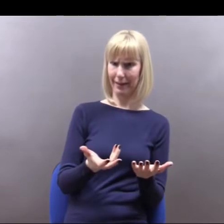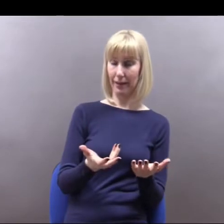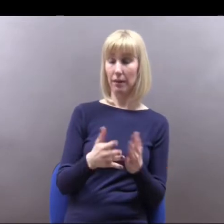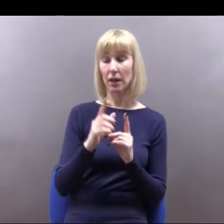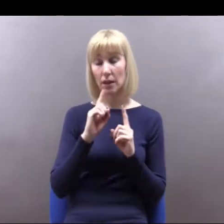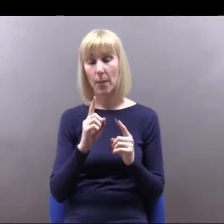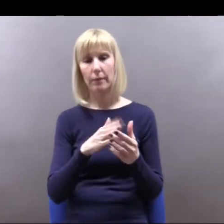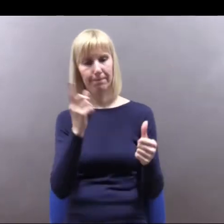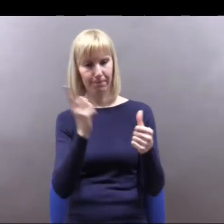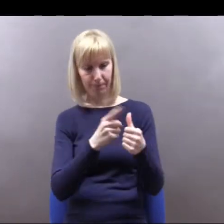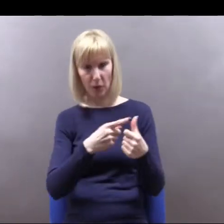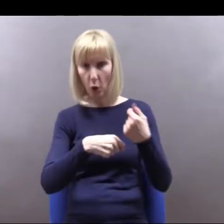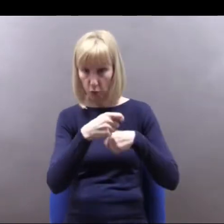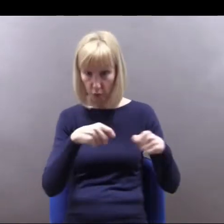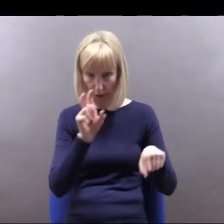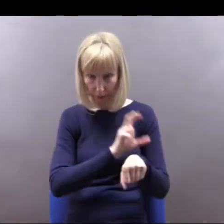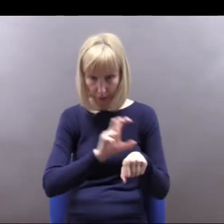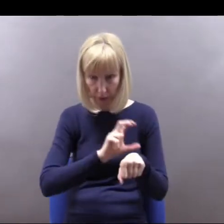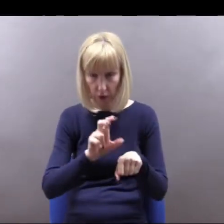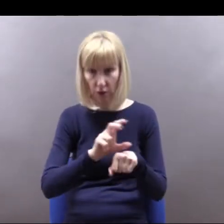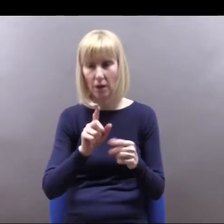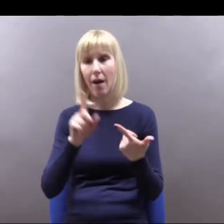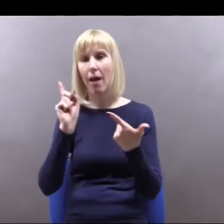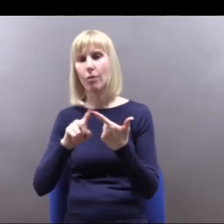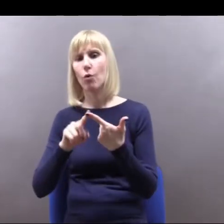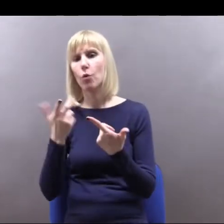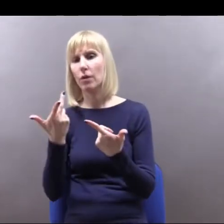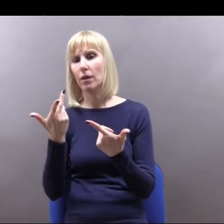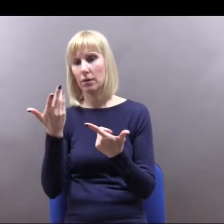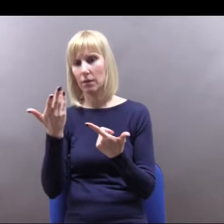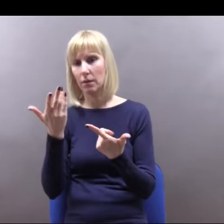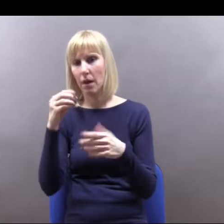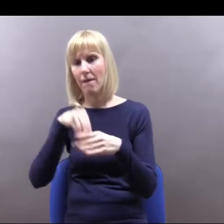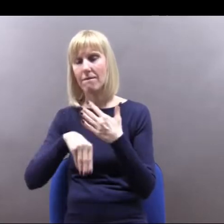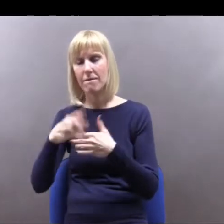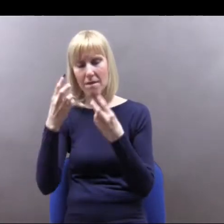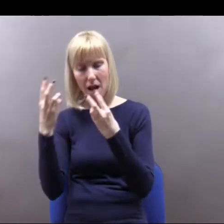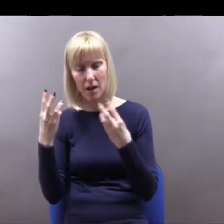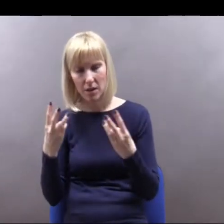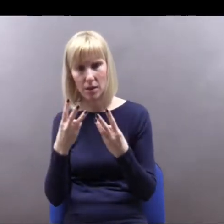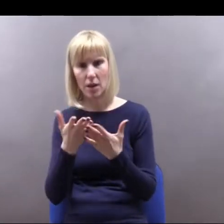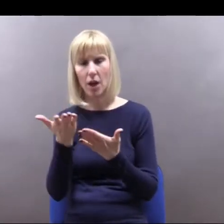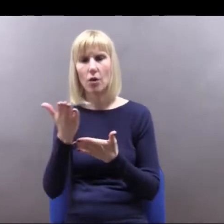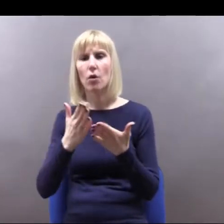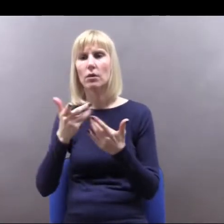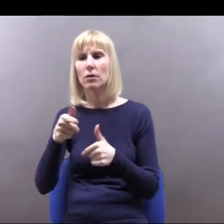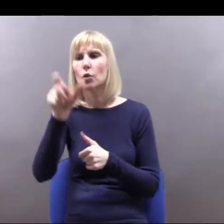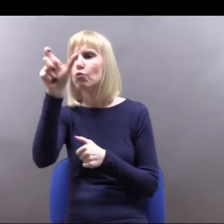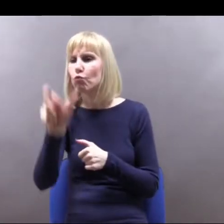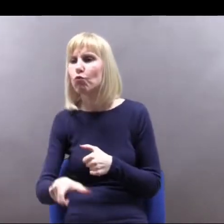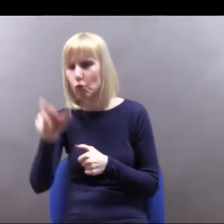tak? Czyli tej obsługi, informacji, pomocy i tak dalej. No tu oczywiście na koniec mogę powiedzieć, że najlepszym